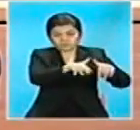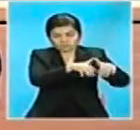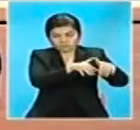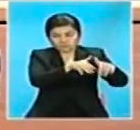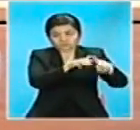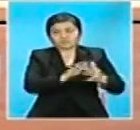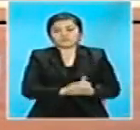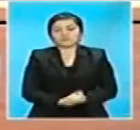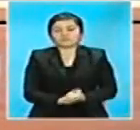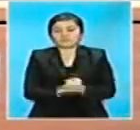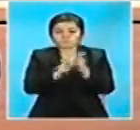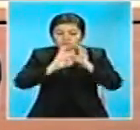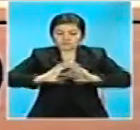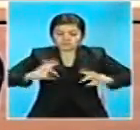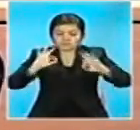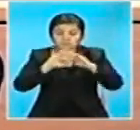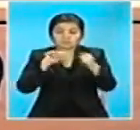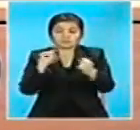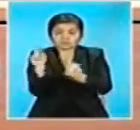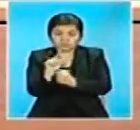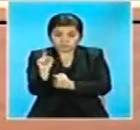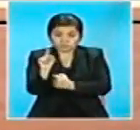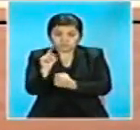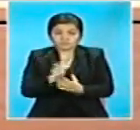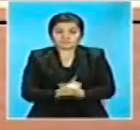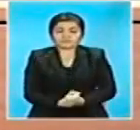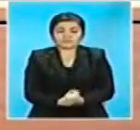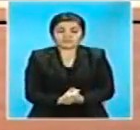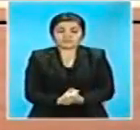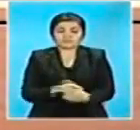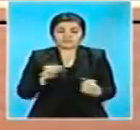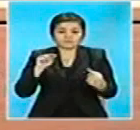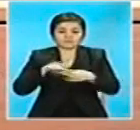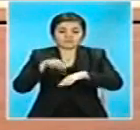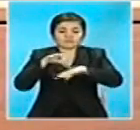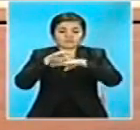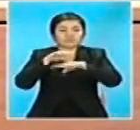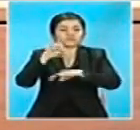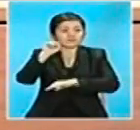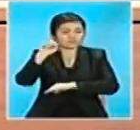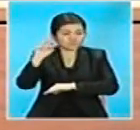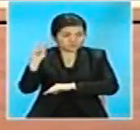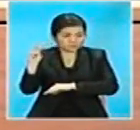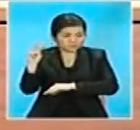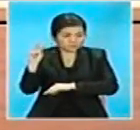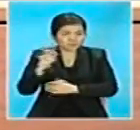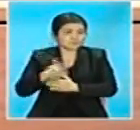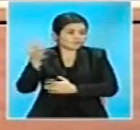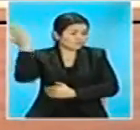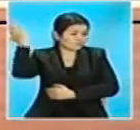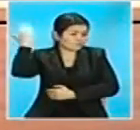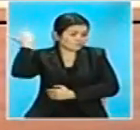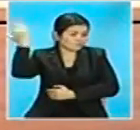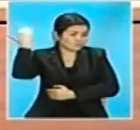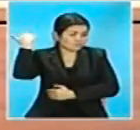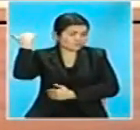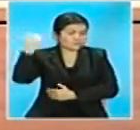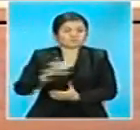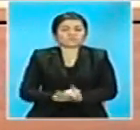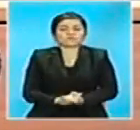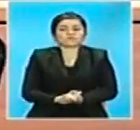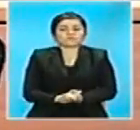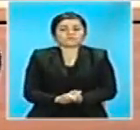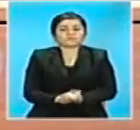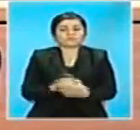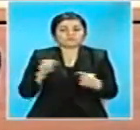ที่สำคัญไม่ว่าจะเป็นเรื่องของที่มาของวุฒิสมาชิกนะครับซึ่งสมัยก่อนเนี่ยนะครับก็มี